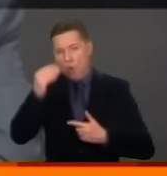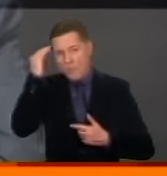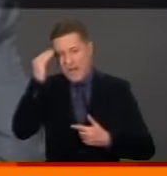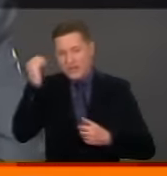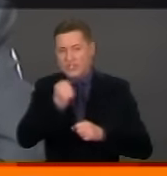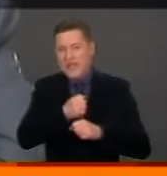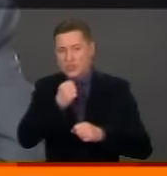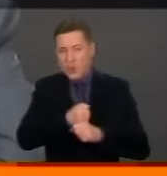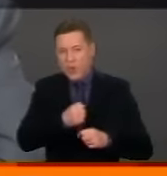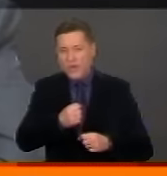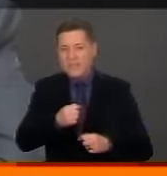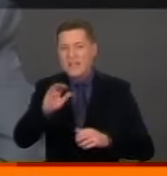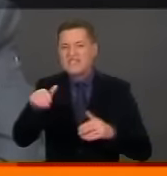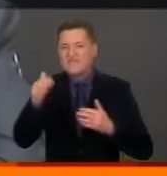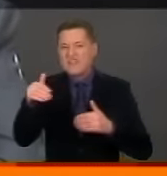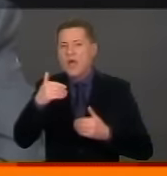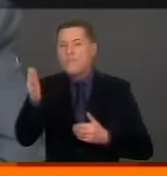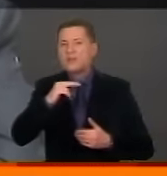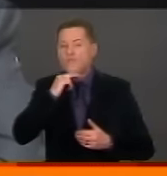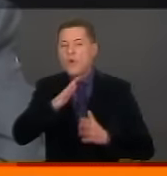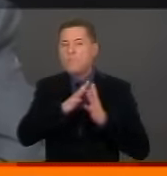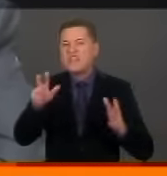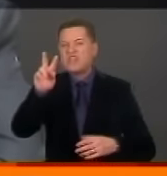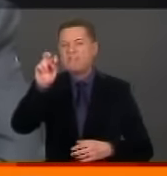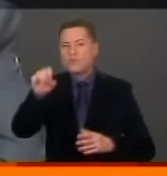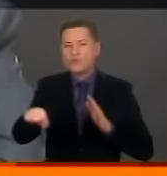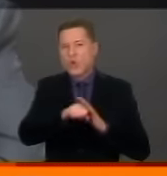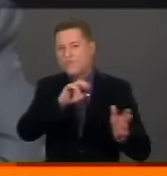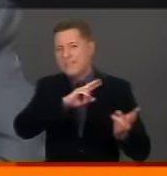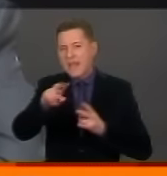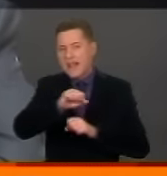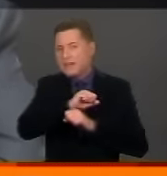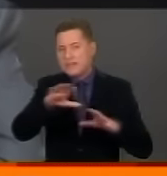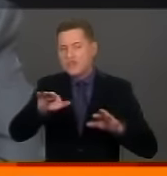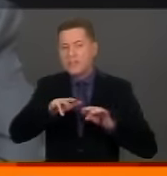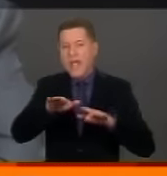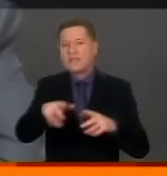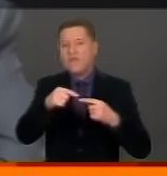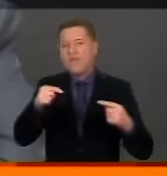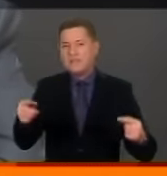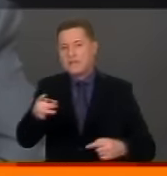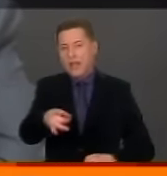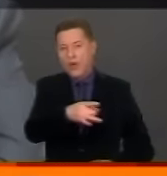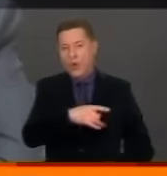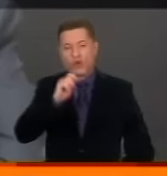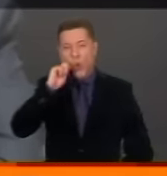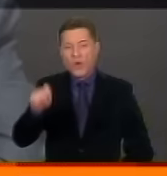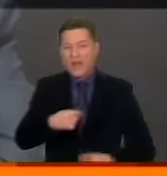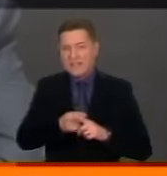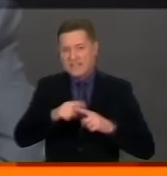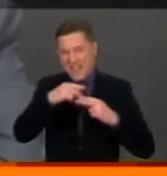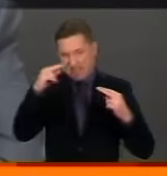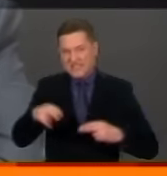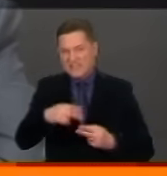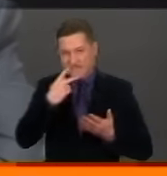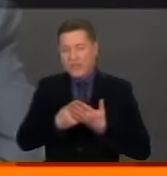звертаю вашу увагу, більше 200 терористичних актів в різних регіонах України. Це свідчить про